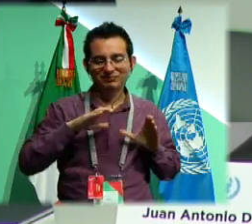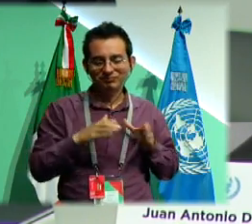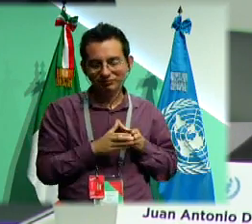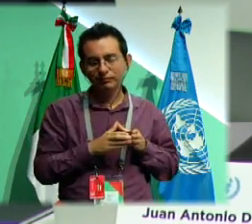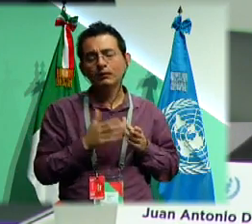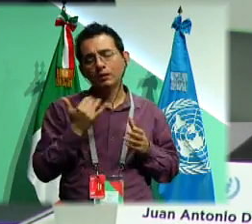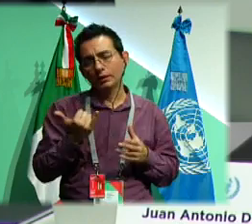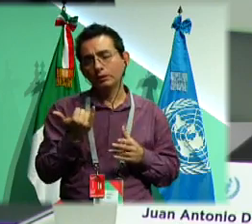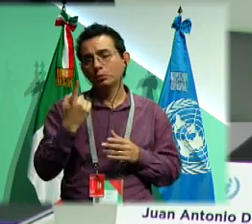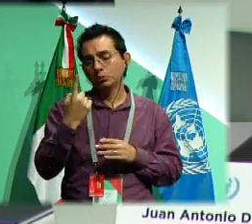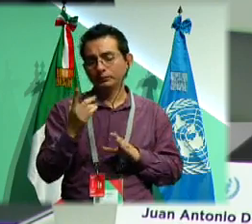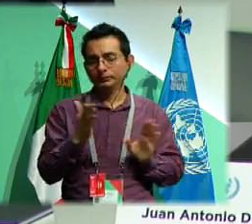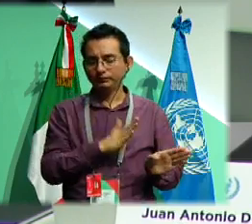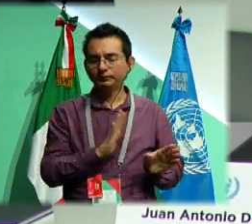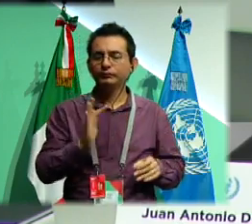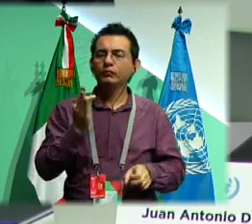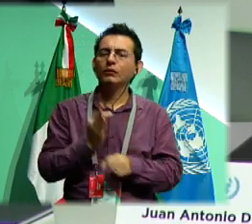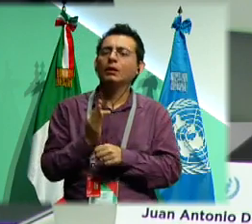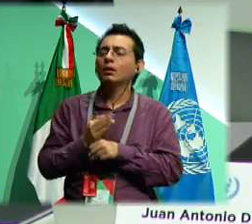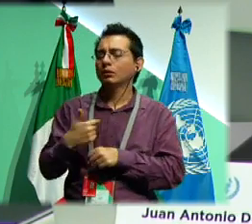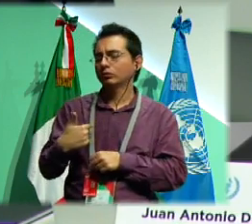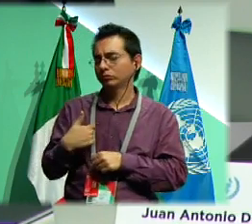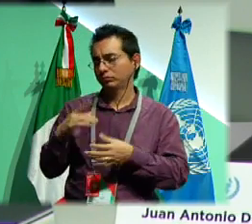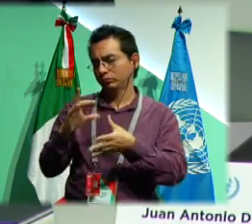où le système structurel ne fonctionne pas,